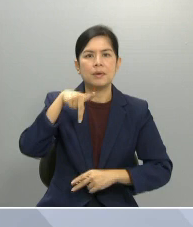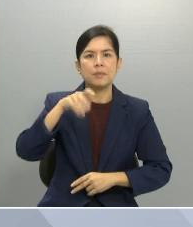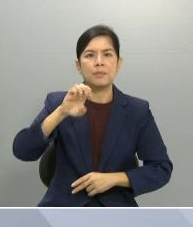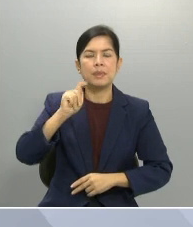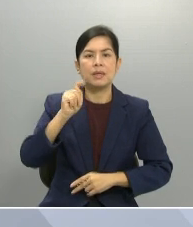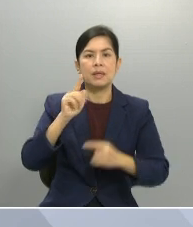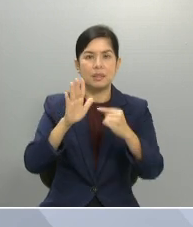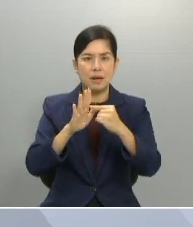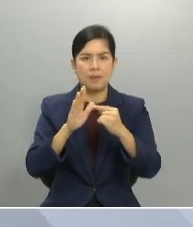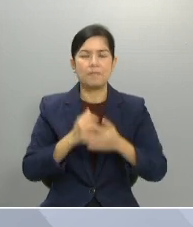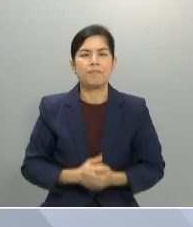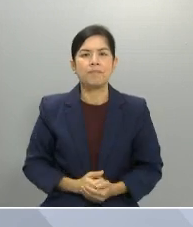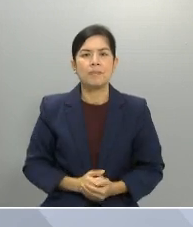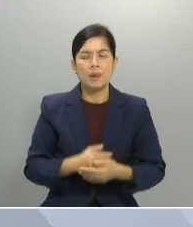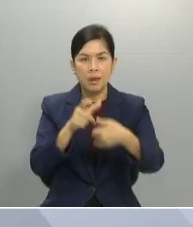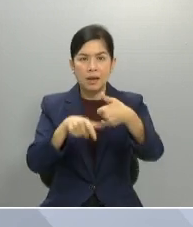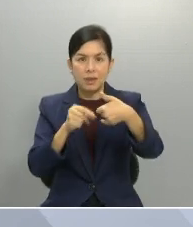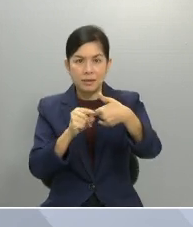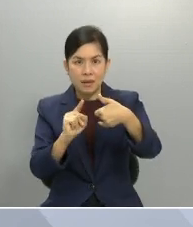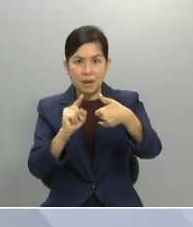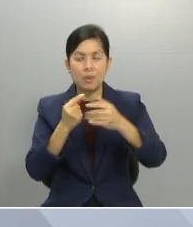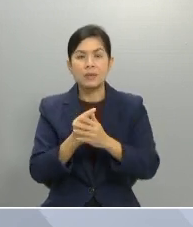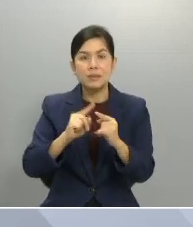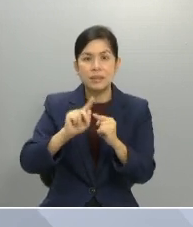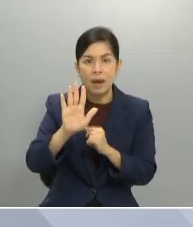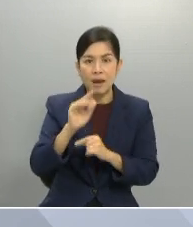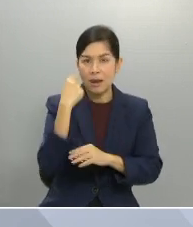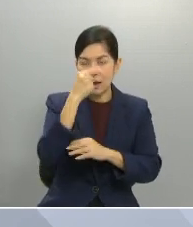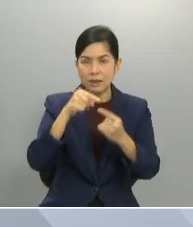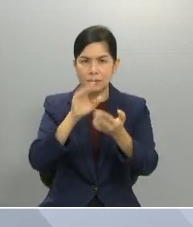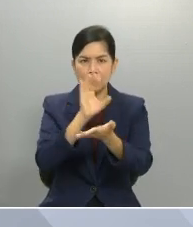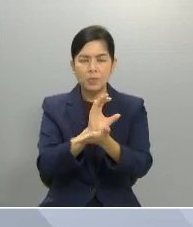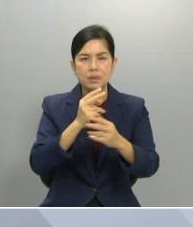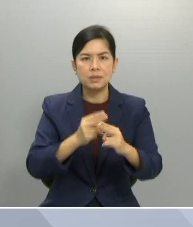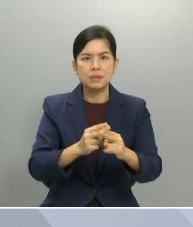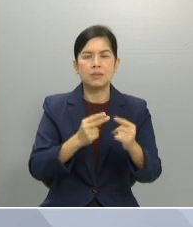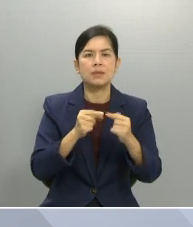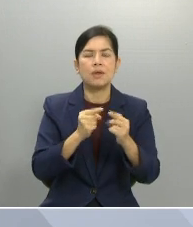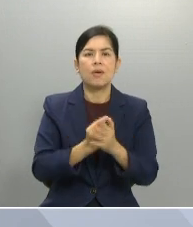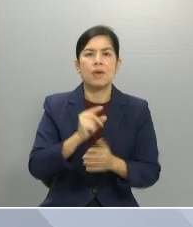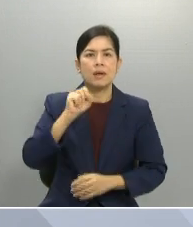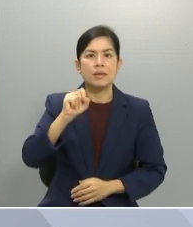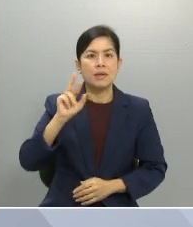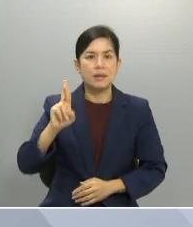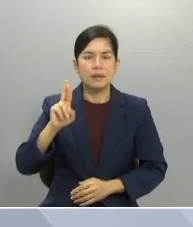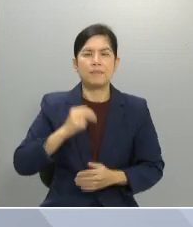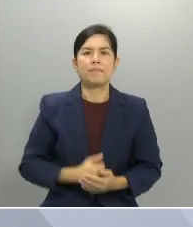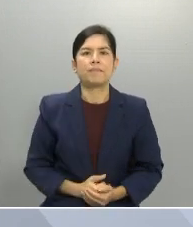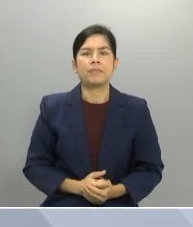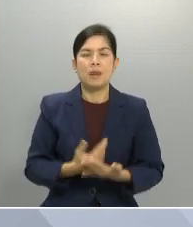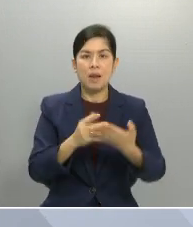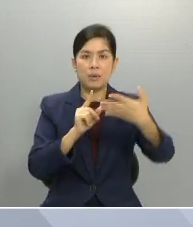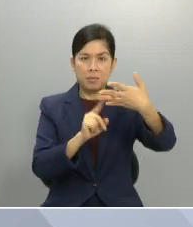เสรีที่พิสุทธิ์เสรีรวมไทยอันดับ 5หัวหน้าประชาธิปัตย์ซึ่งปกติครองใจชาวใต้มาตลอด